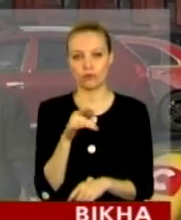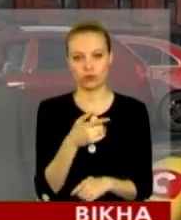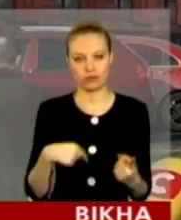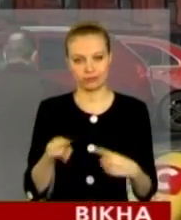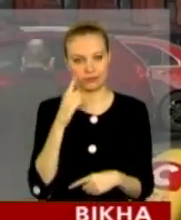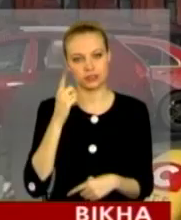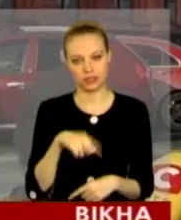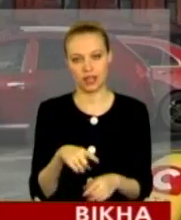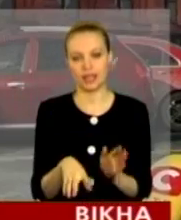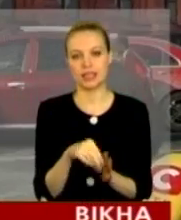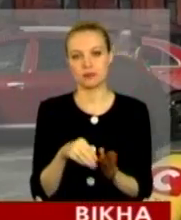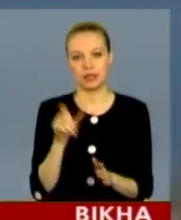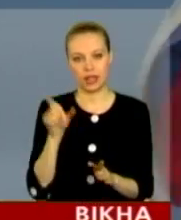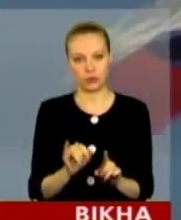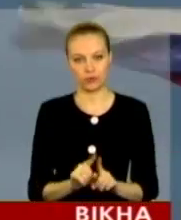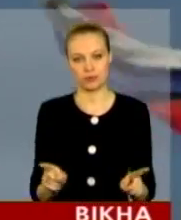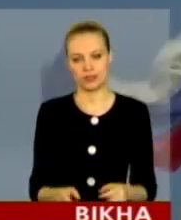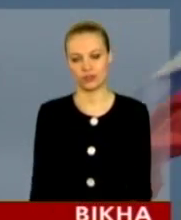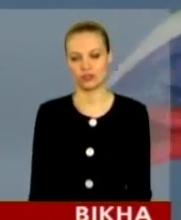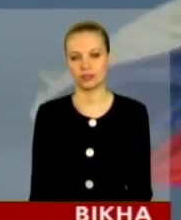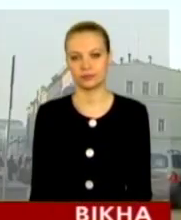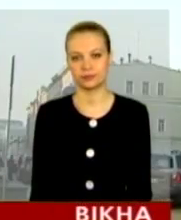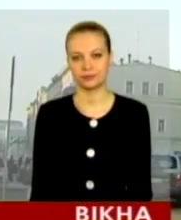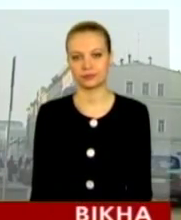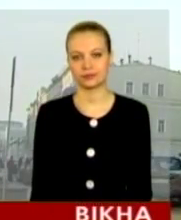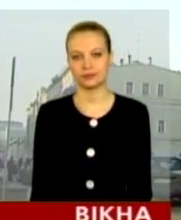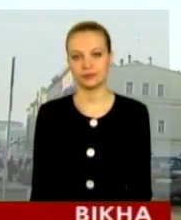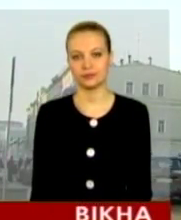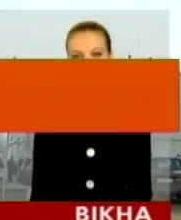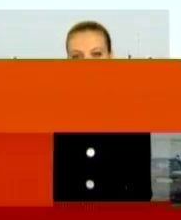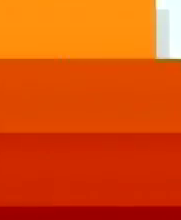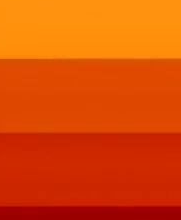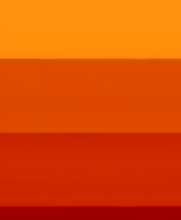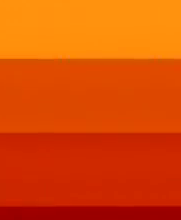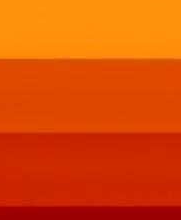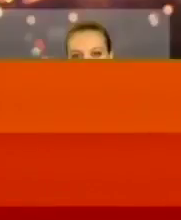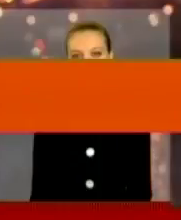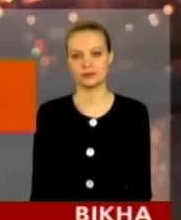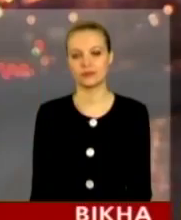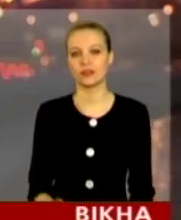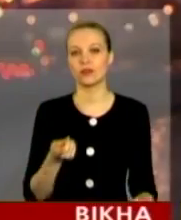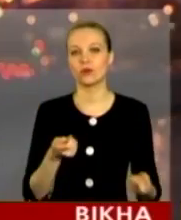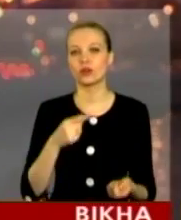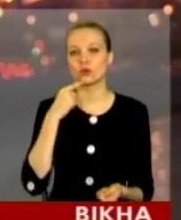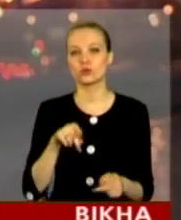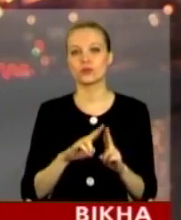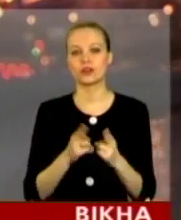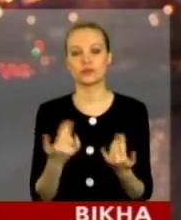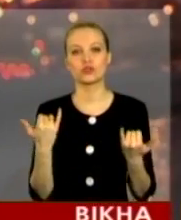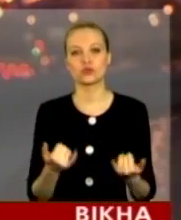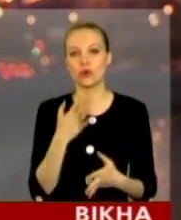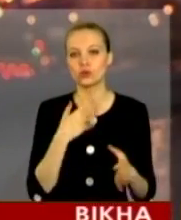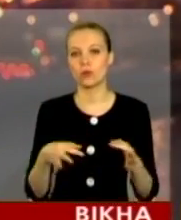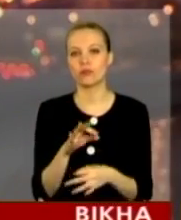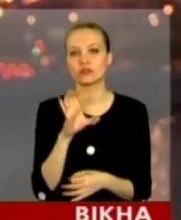знаем, избиратель специфический. Ольга Кучер, Олександр Ліфанов, програма «Вікна», СТБ. Уряду Російської Федерації сьогодні